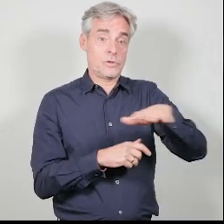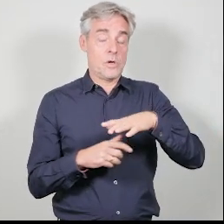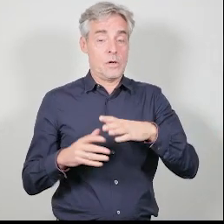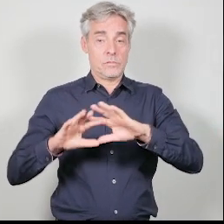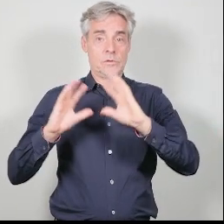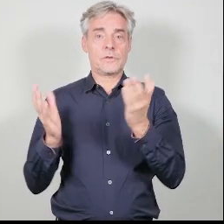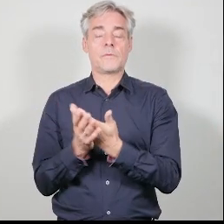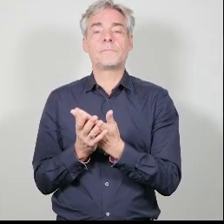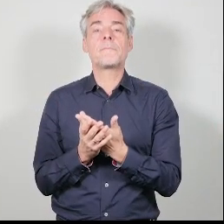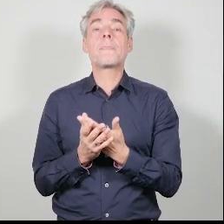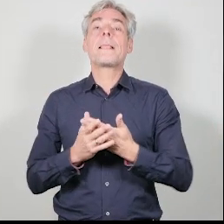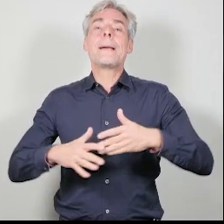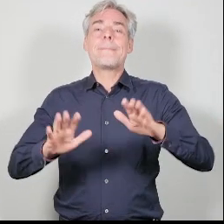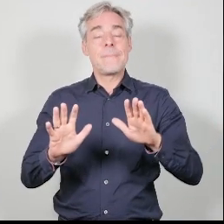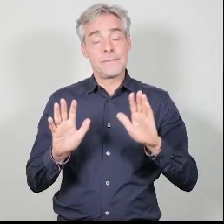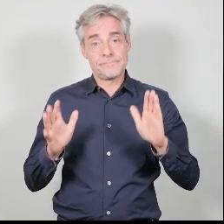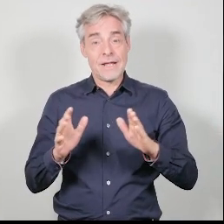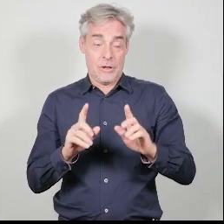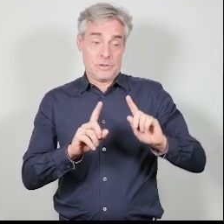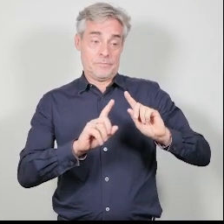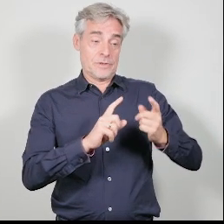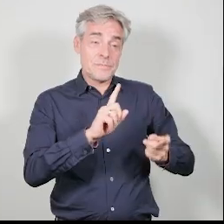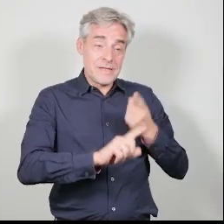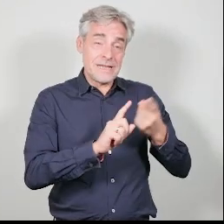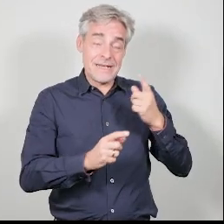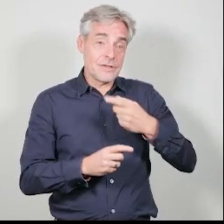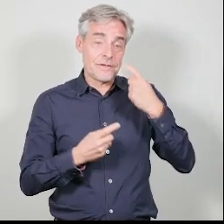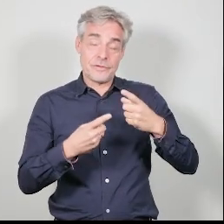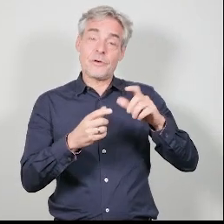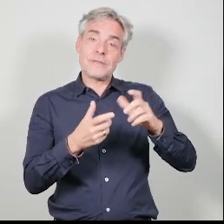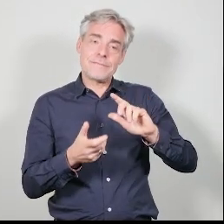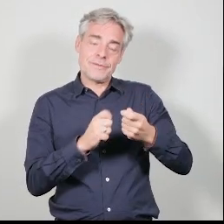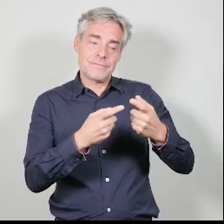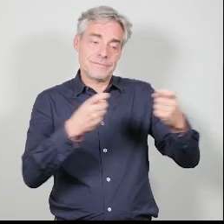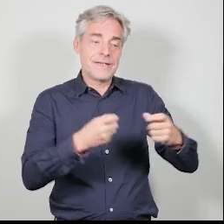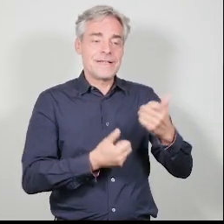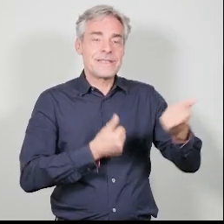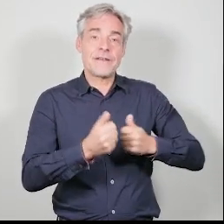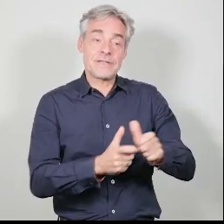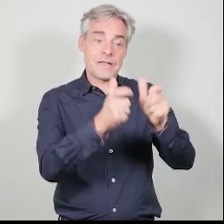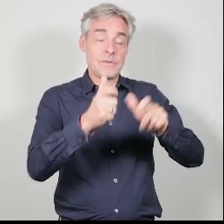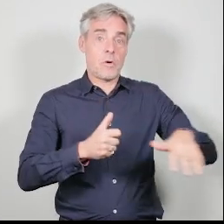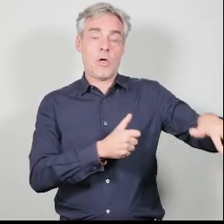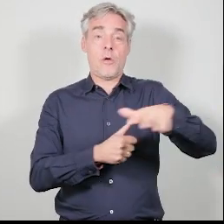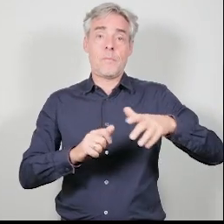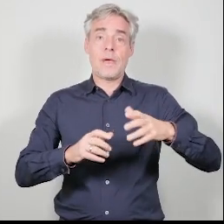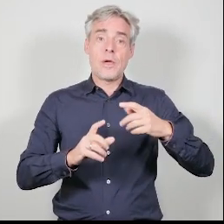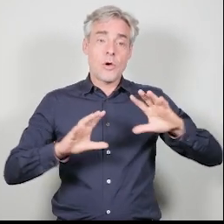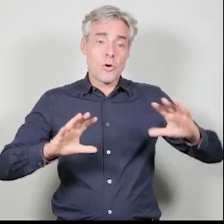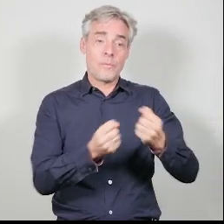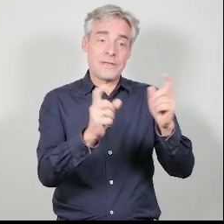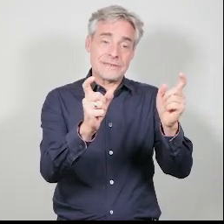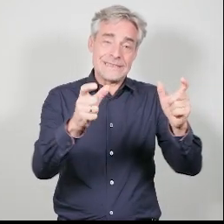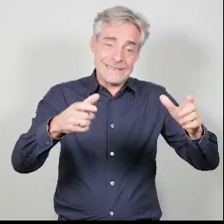besoins. Mais en se spécialisant et ainsi en se diversifiant, en fait, les services et les établissements ont resserré leur champ de